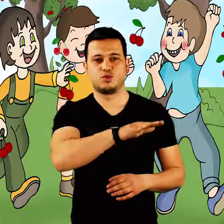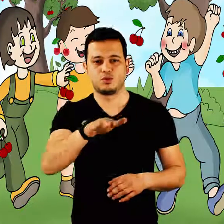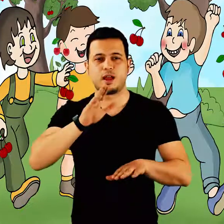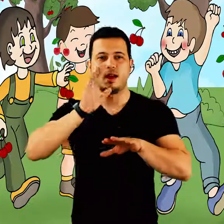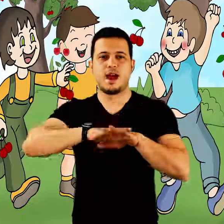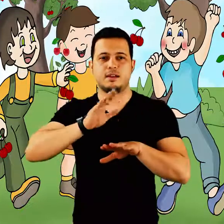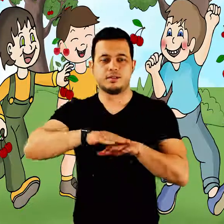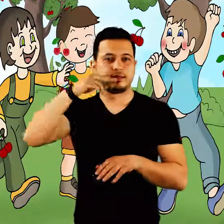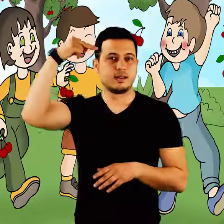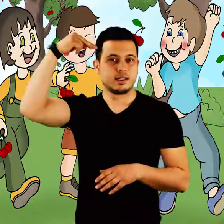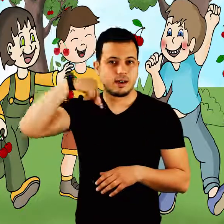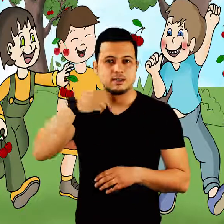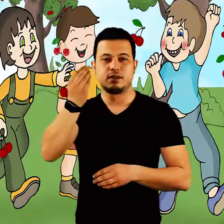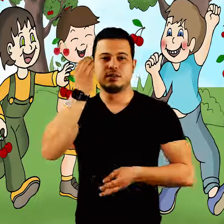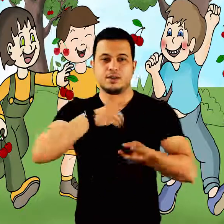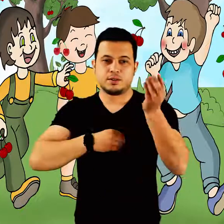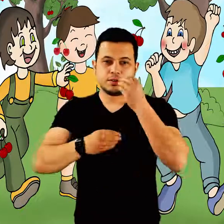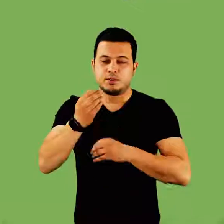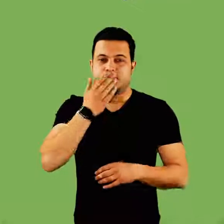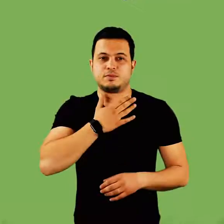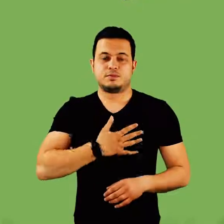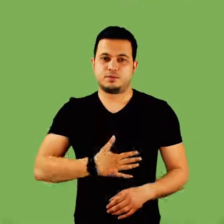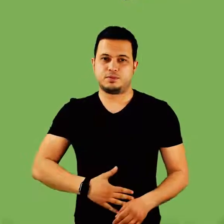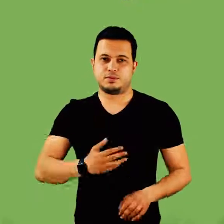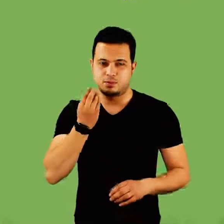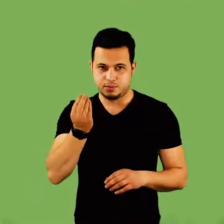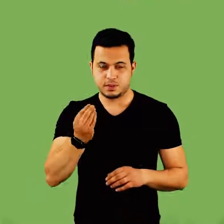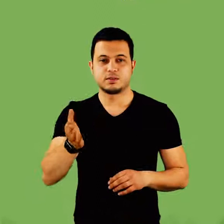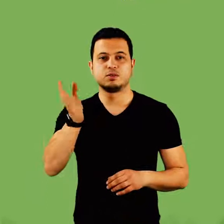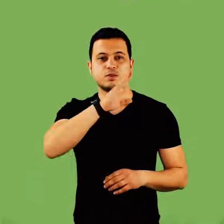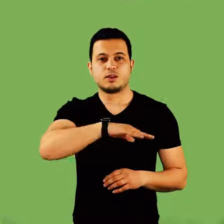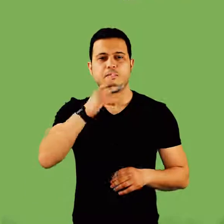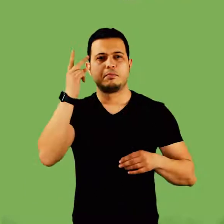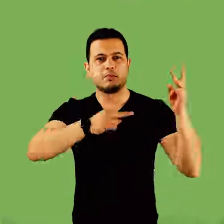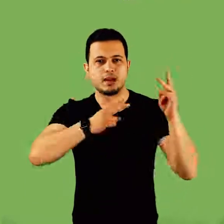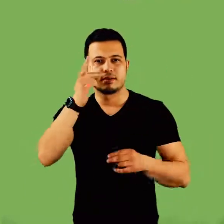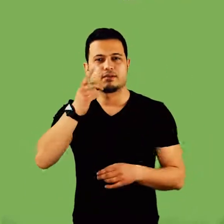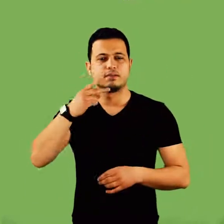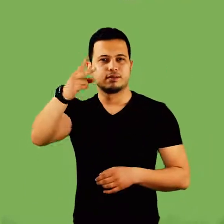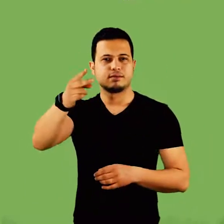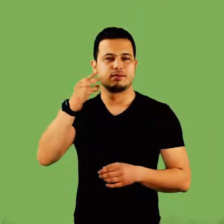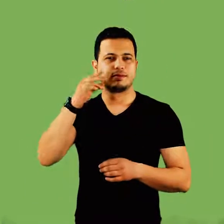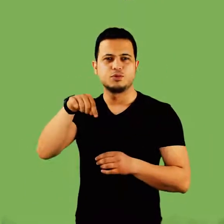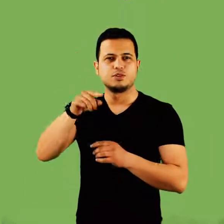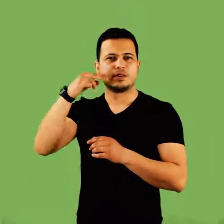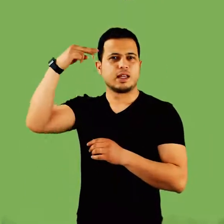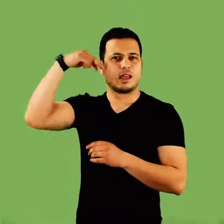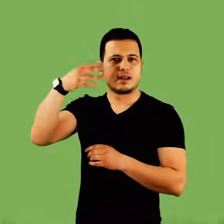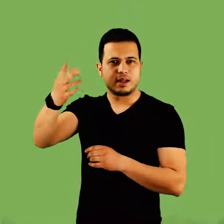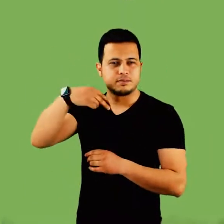kirazları iştahlı iştahlı yiyordu. Kimileri de kulaklarına kirazdan küpeler